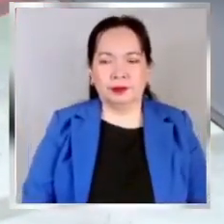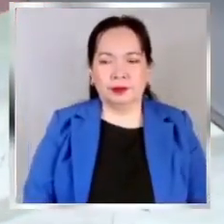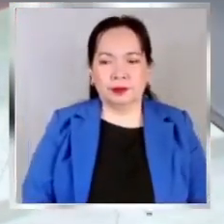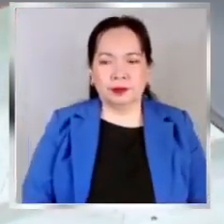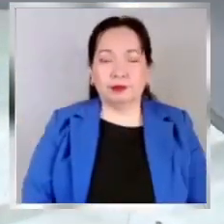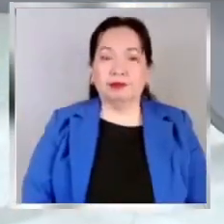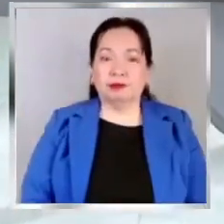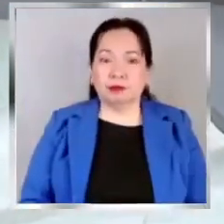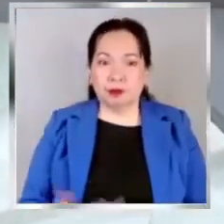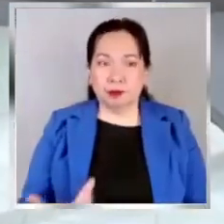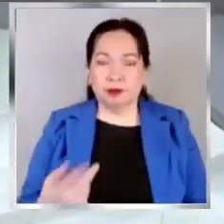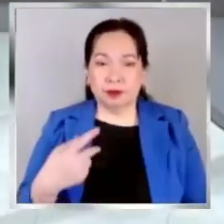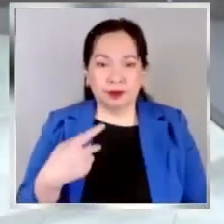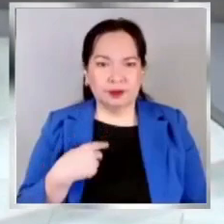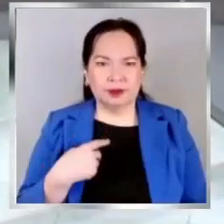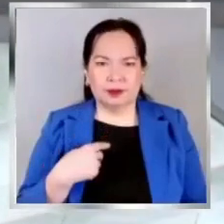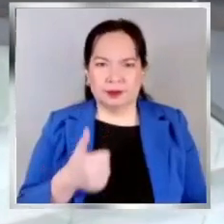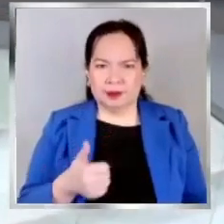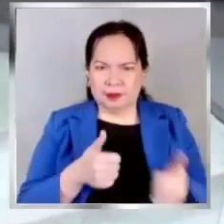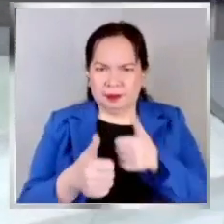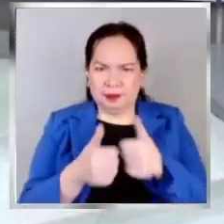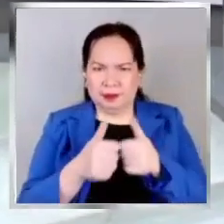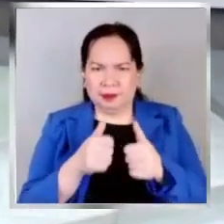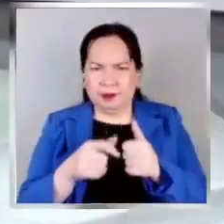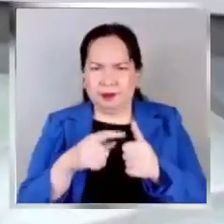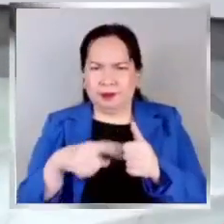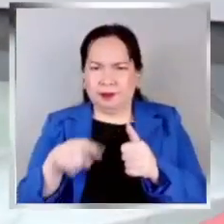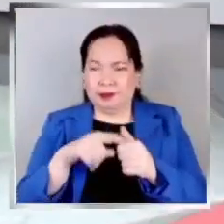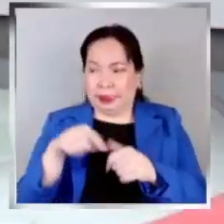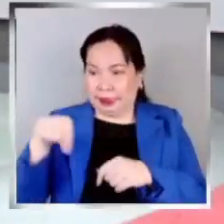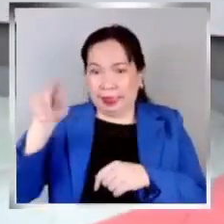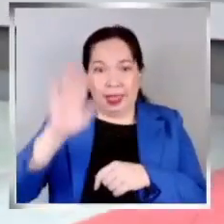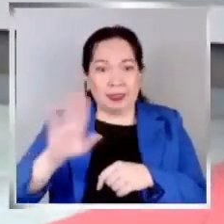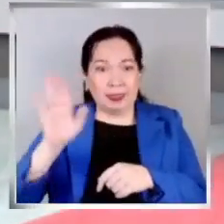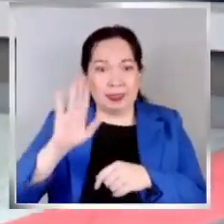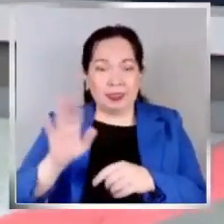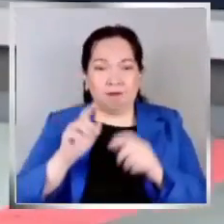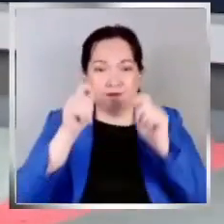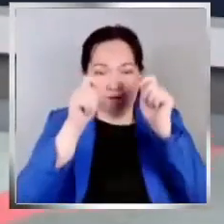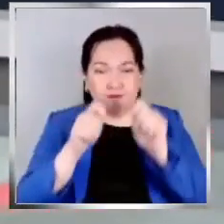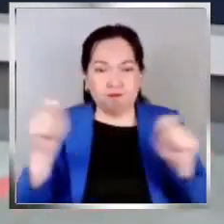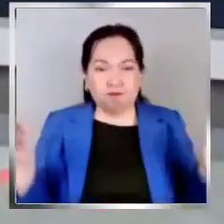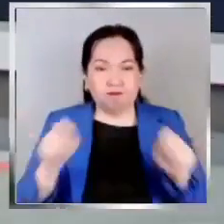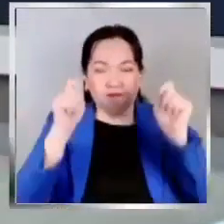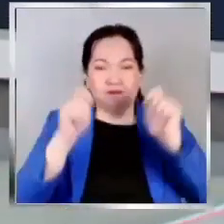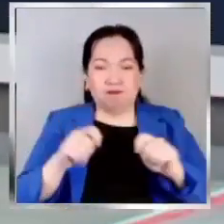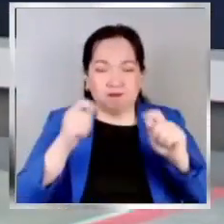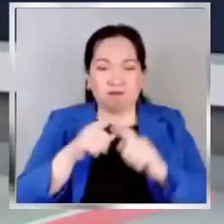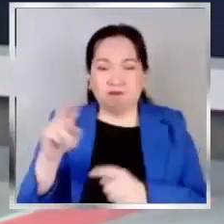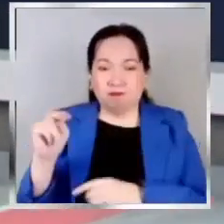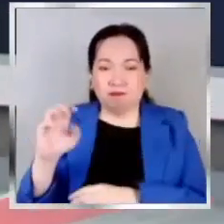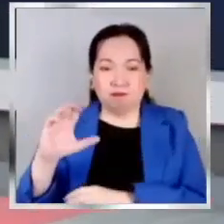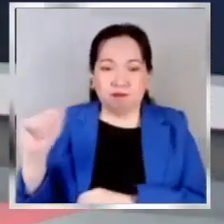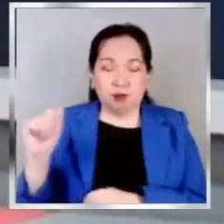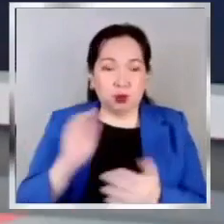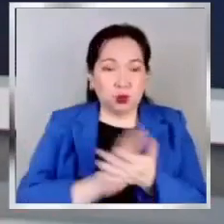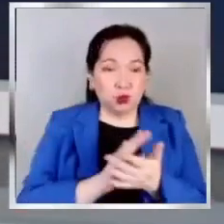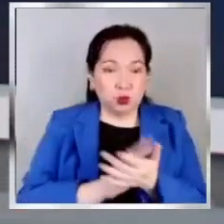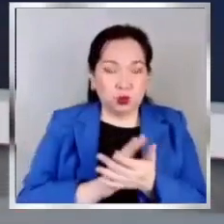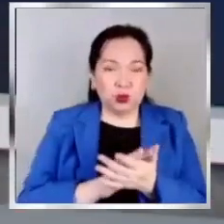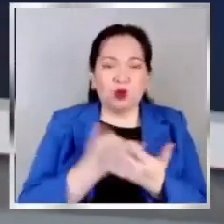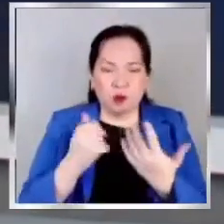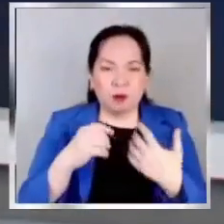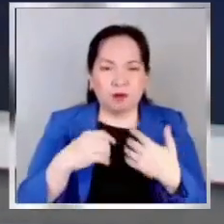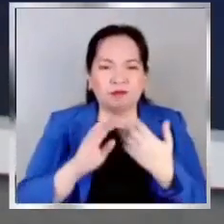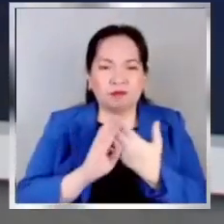Magtatagisan muli ngayong linggo ang mga cheerleading squad mula sa NCAA member schools. Para po yan sa pagbabalik ng